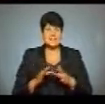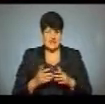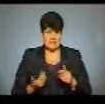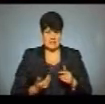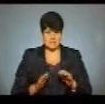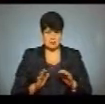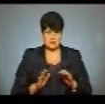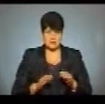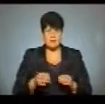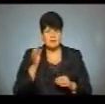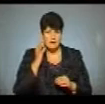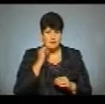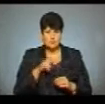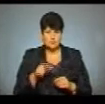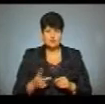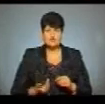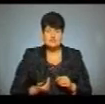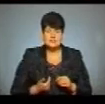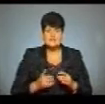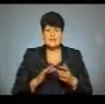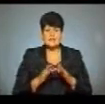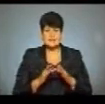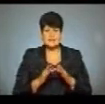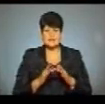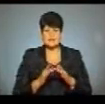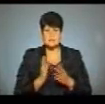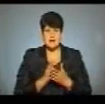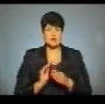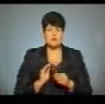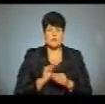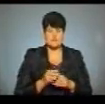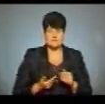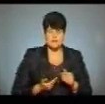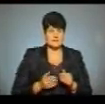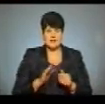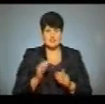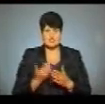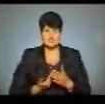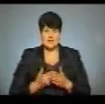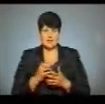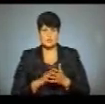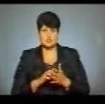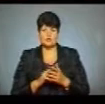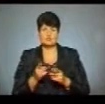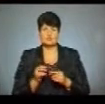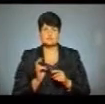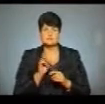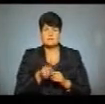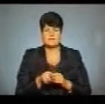стараюсь людей нагадувати, що життя, інтернет має доповнювати життя, а не життя є причиною, чому ти йдеш в